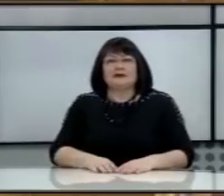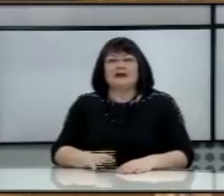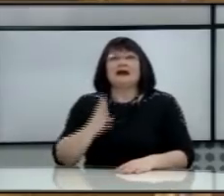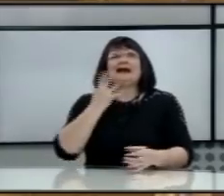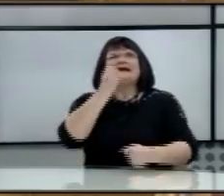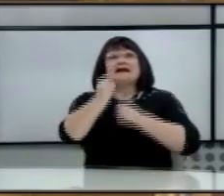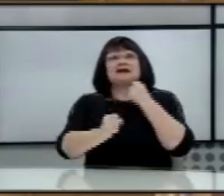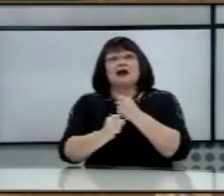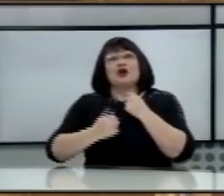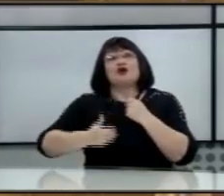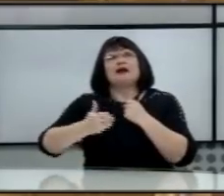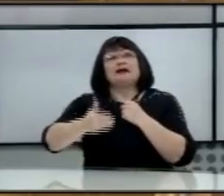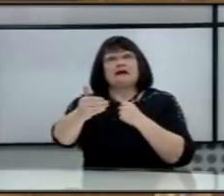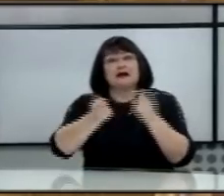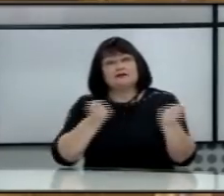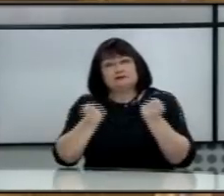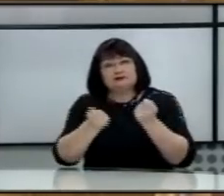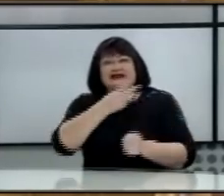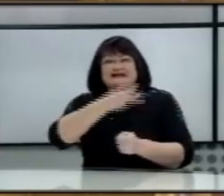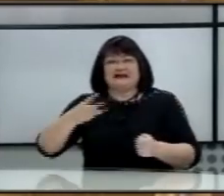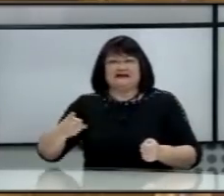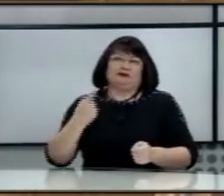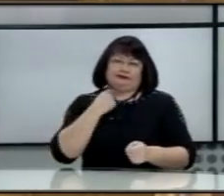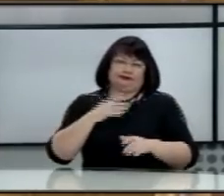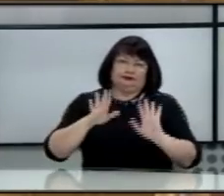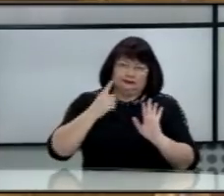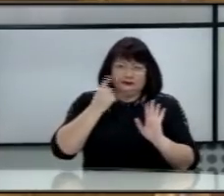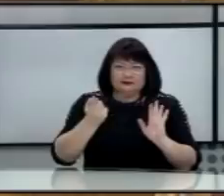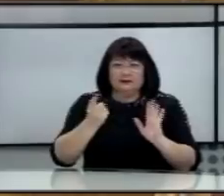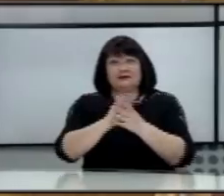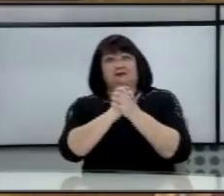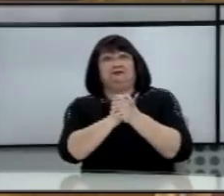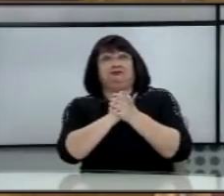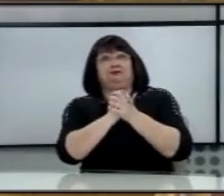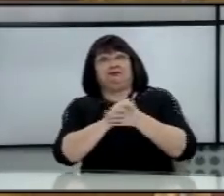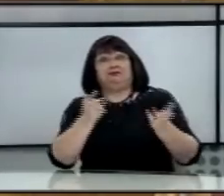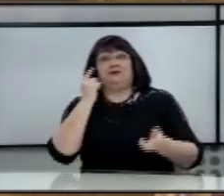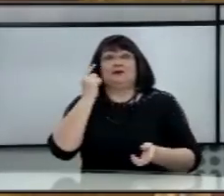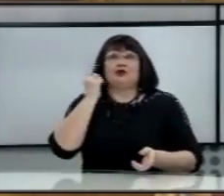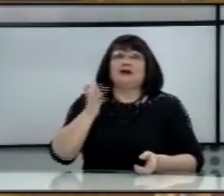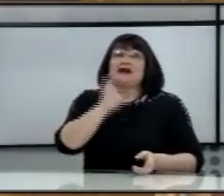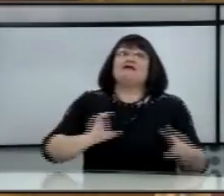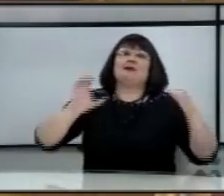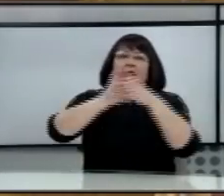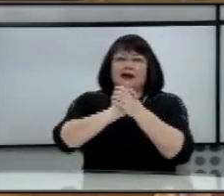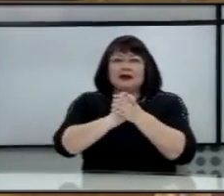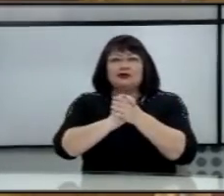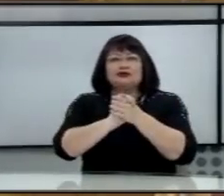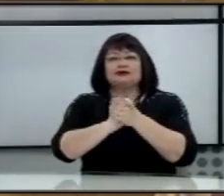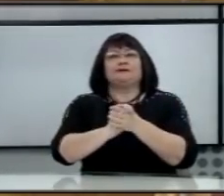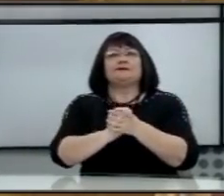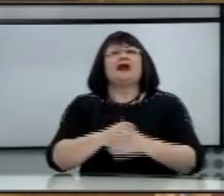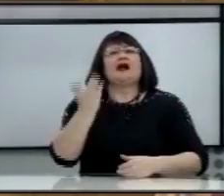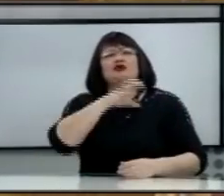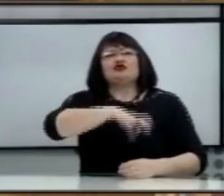4 και χρόνια που ήταν στη διακυβέρνηση ο ΣΥΡΙΖΑ. Τόσα συγχαρητήρια πήρε από την Ευρωπαϊκή Ένωση, από